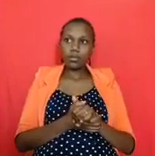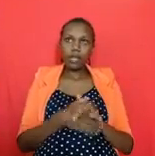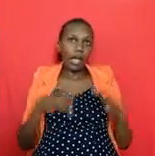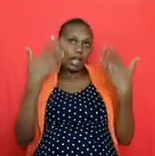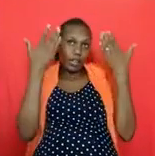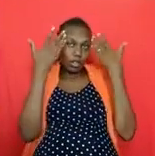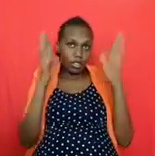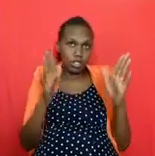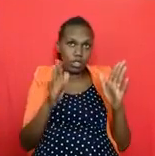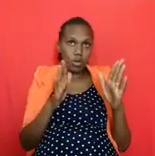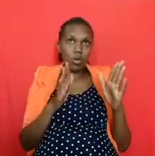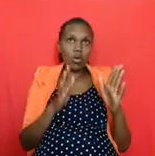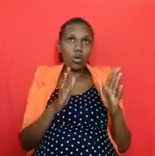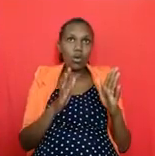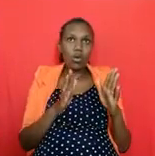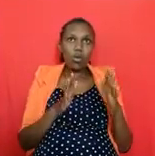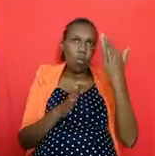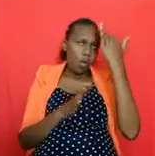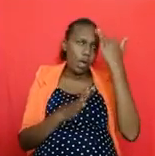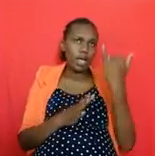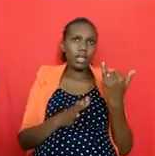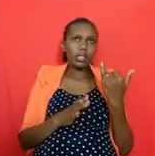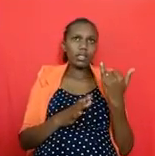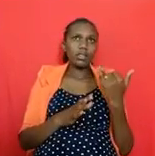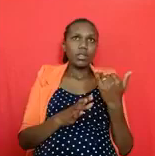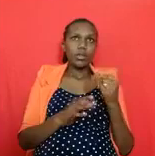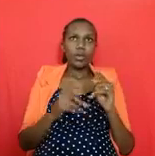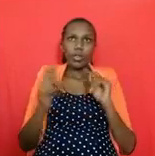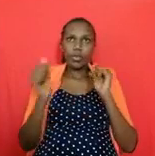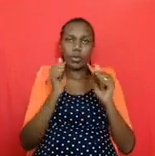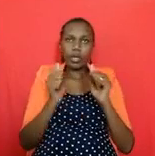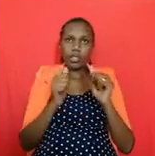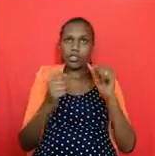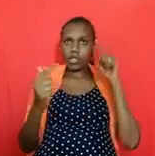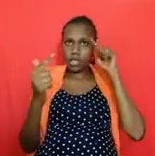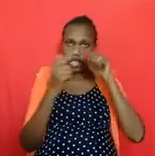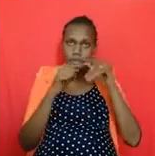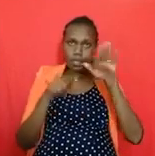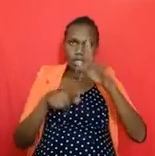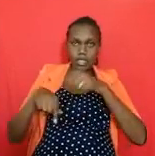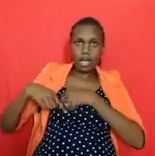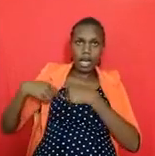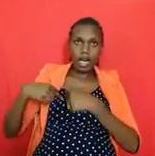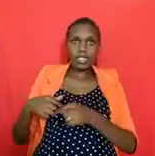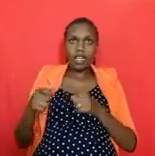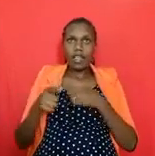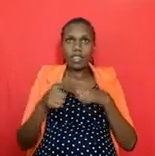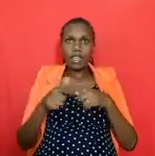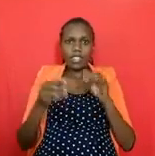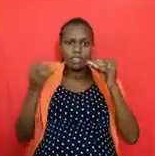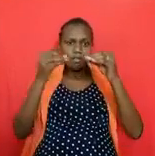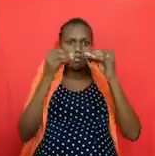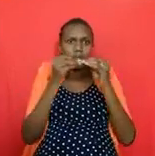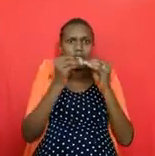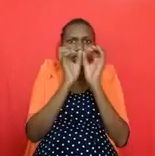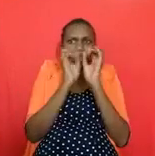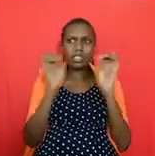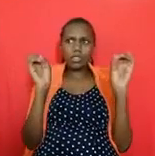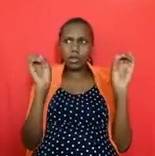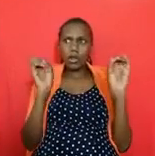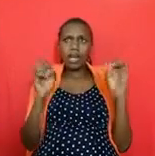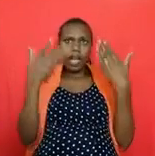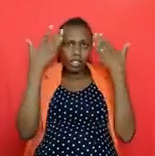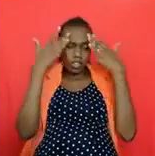ndiui uhoro ucio waragia ena undu uriku thini wa ngoro yake na niyo na tutionanaga ndoi